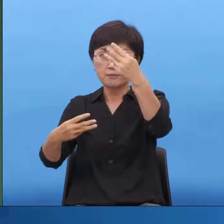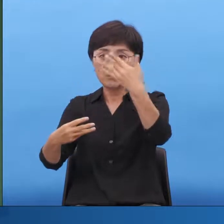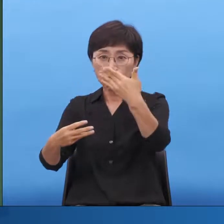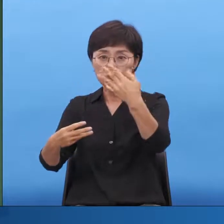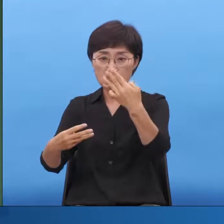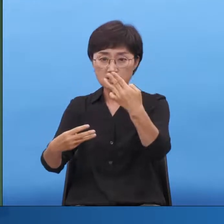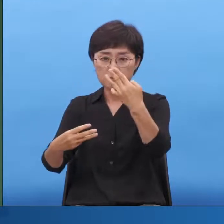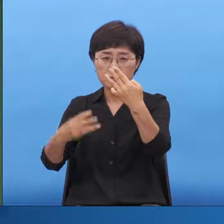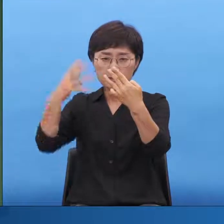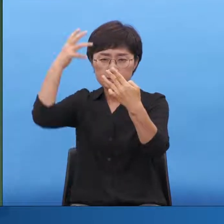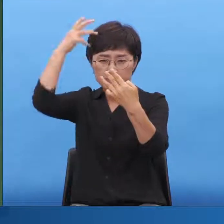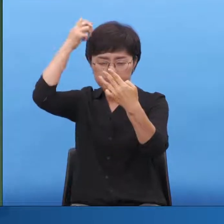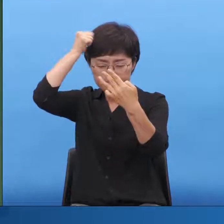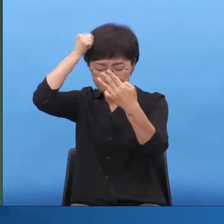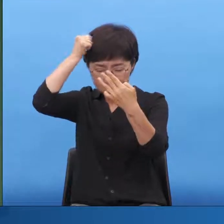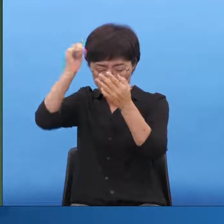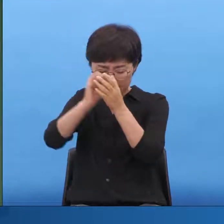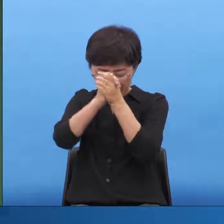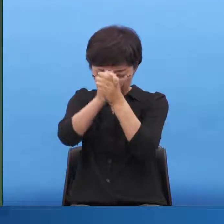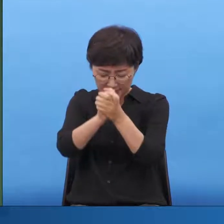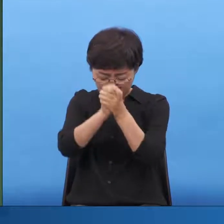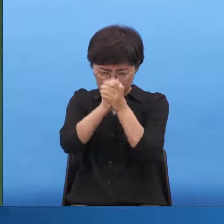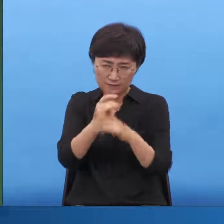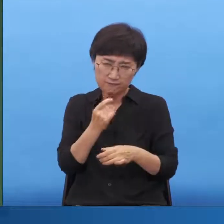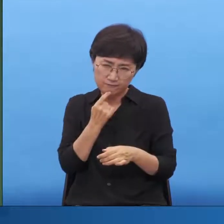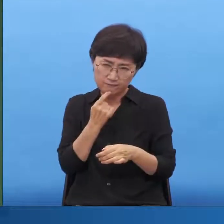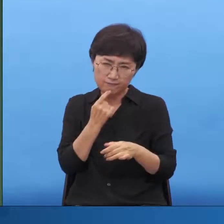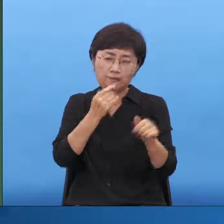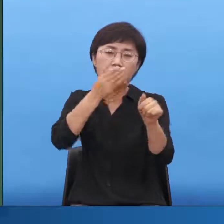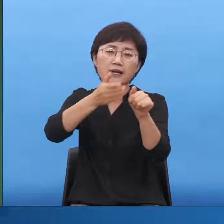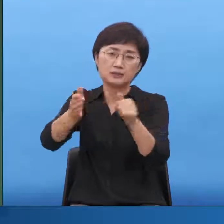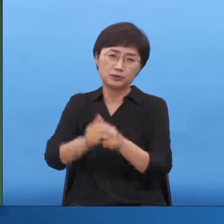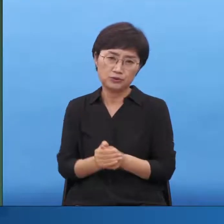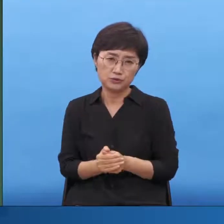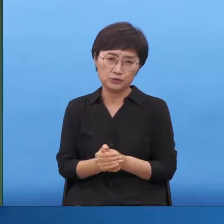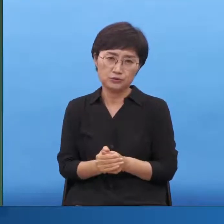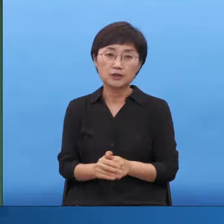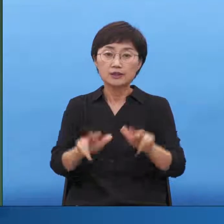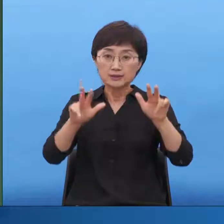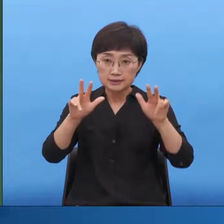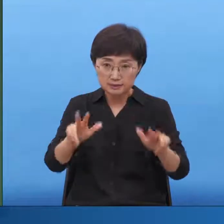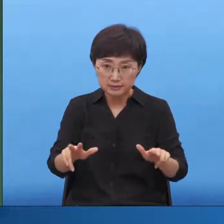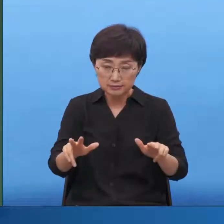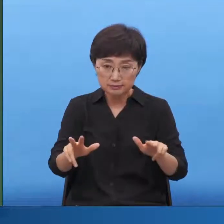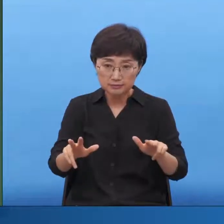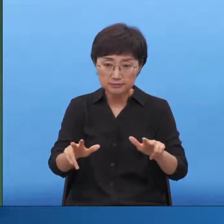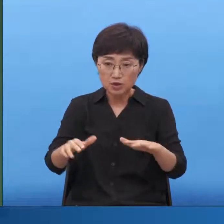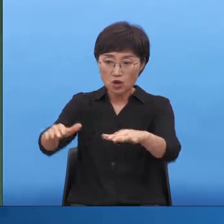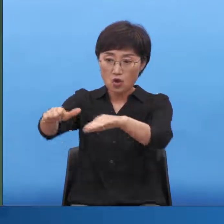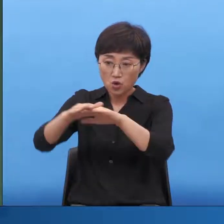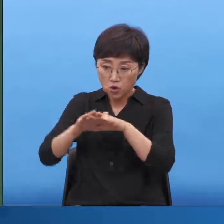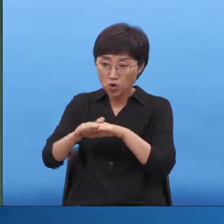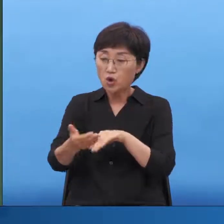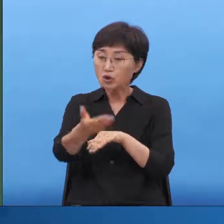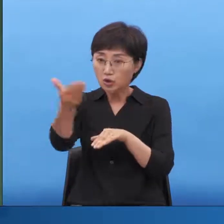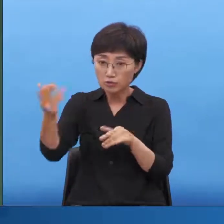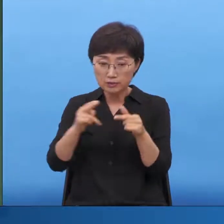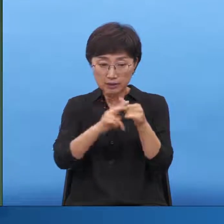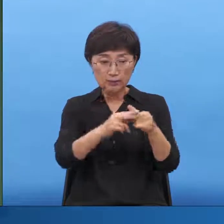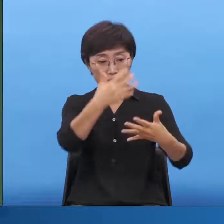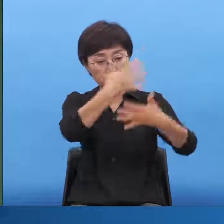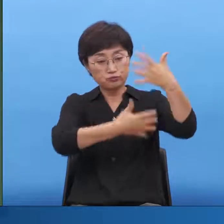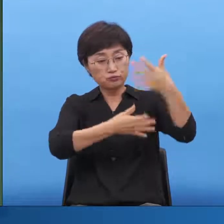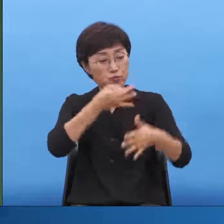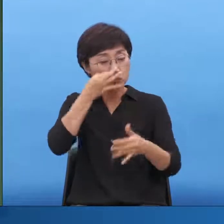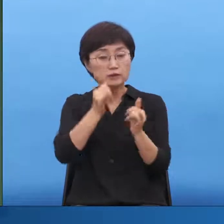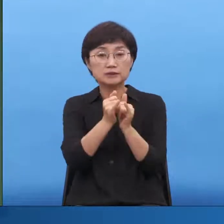꼭 기억해야 됩니다. 지금 같이 예배 안 드려도 영상으로 보는 분들 깊이 기도하시면서요. 여러분 이 기도